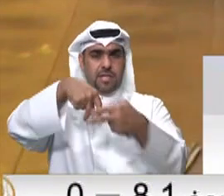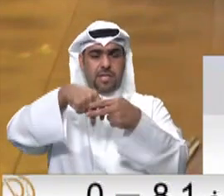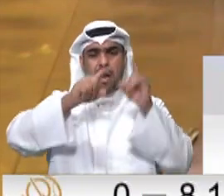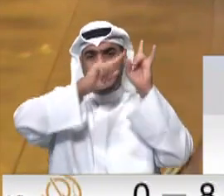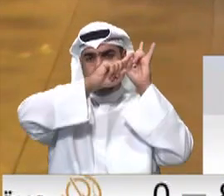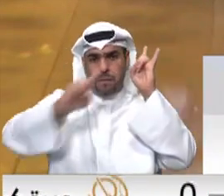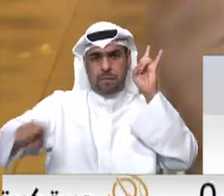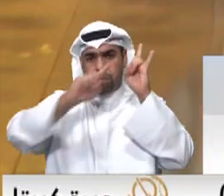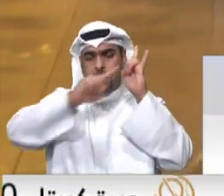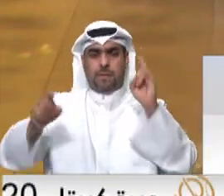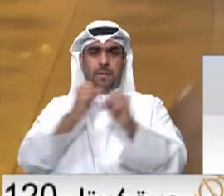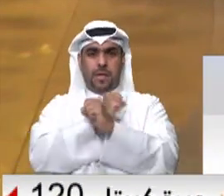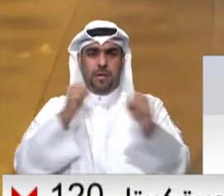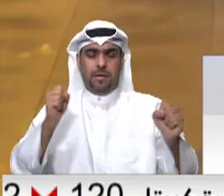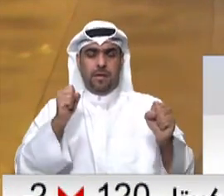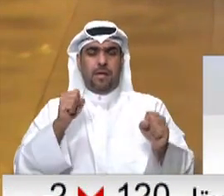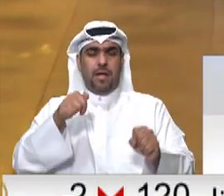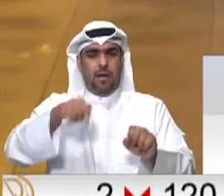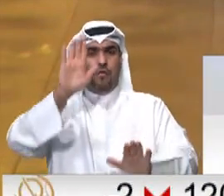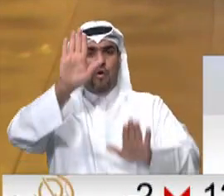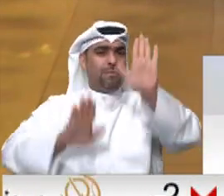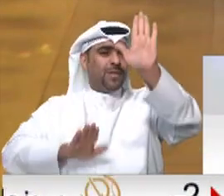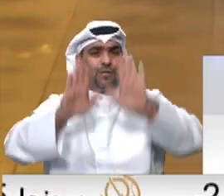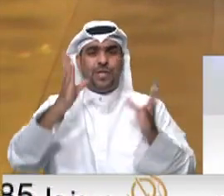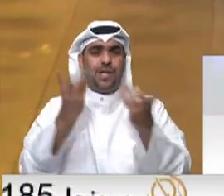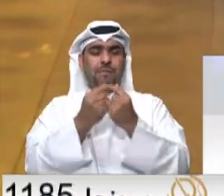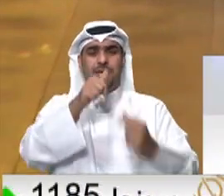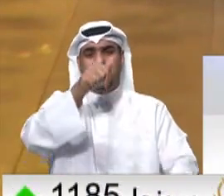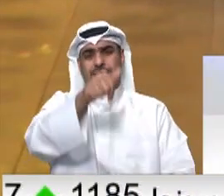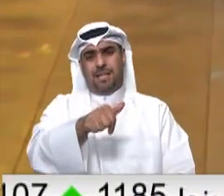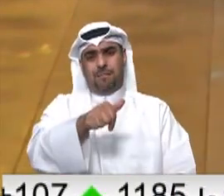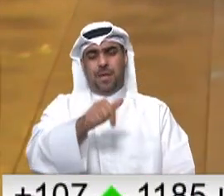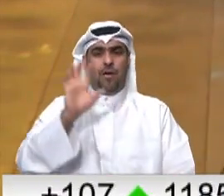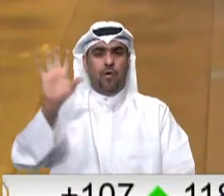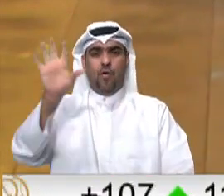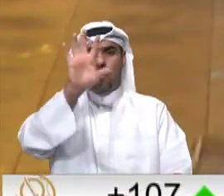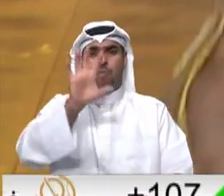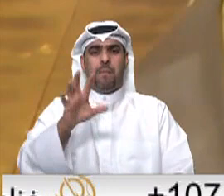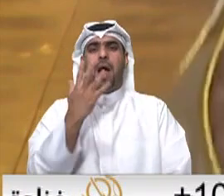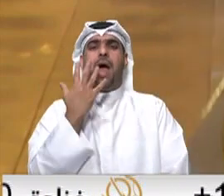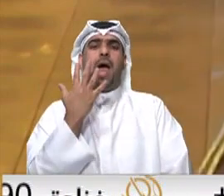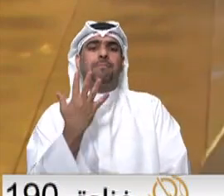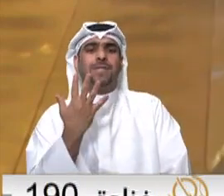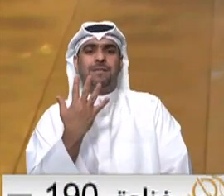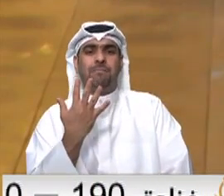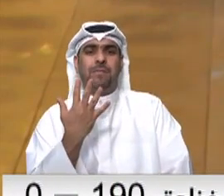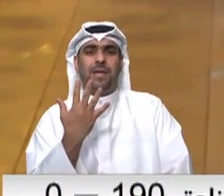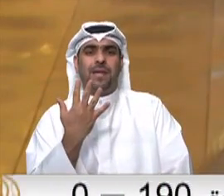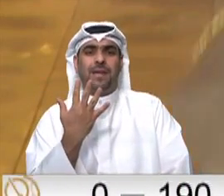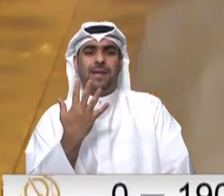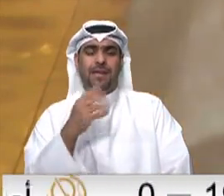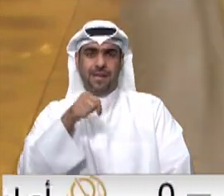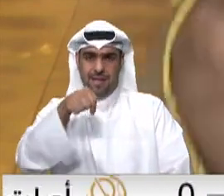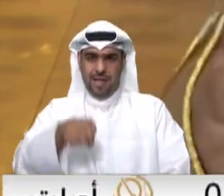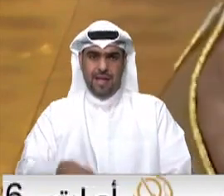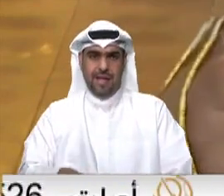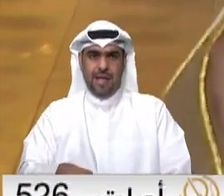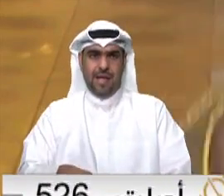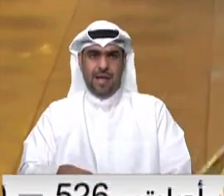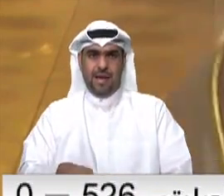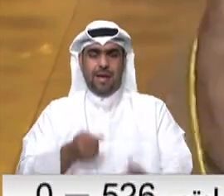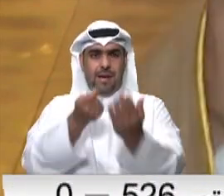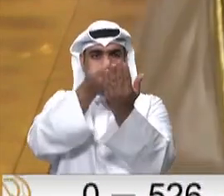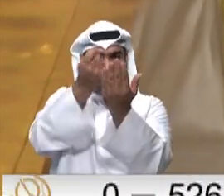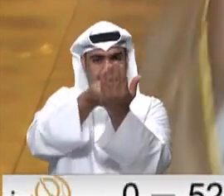607 أصوات مقابل المقترح الأوروبي اللي حصل على 507 أصوات، ولكن لم يحظى هذا البند الطارئ في